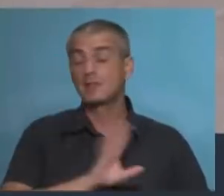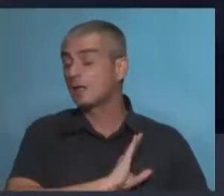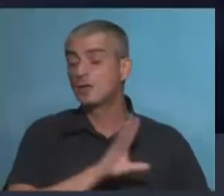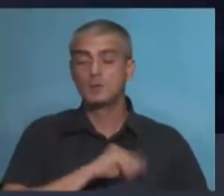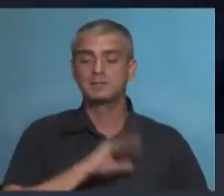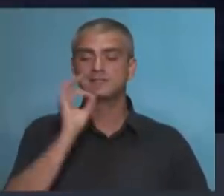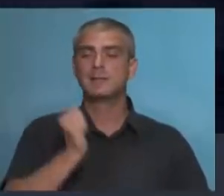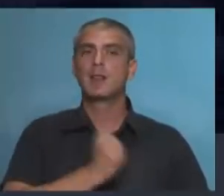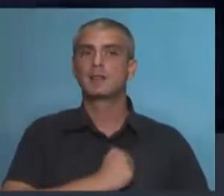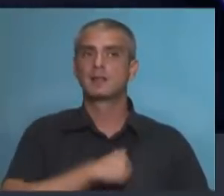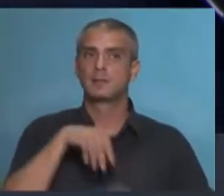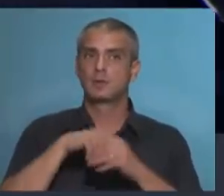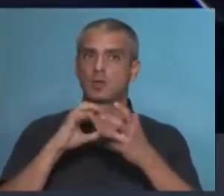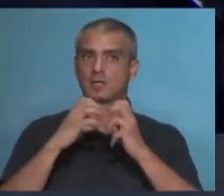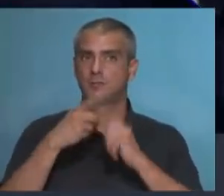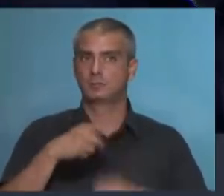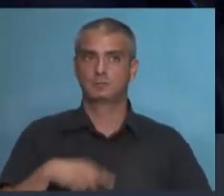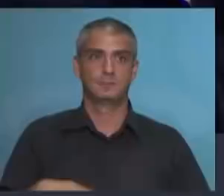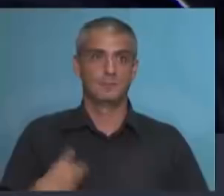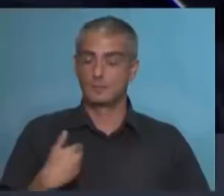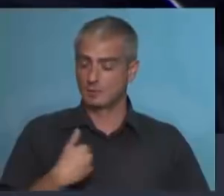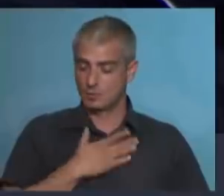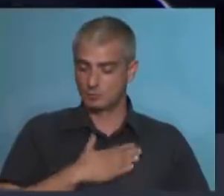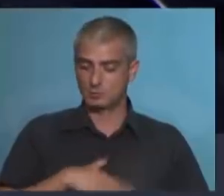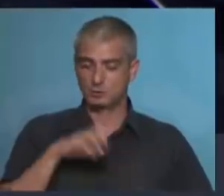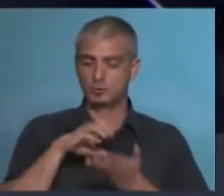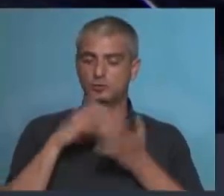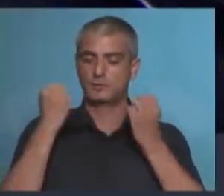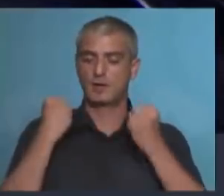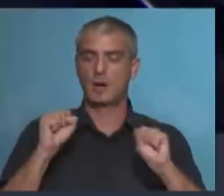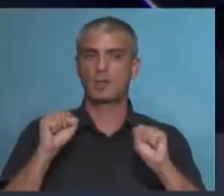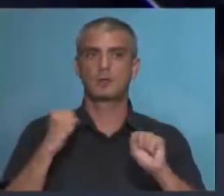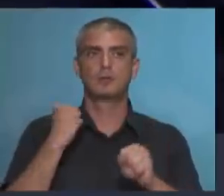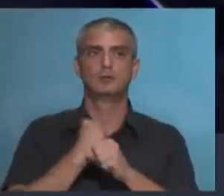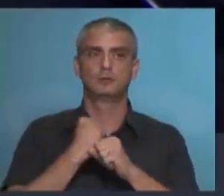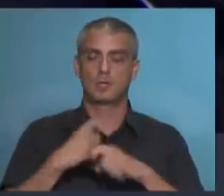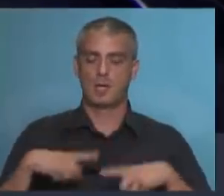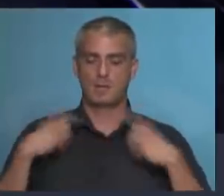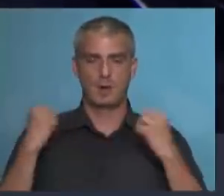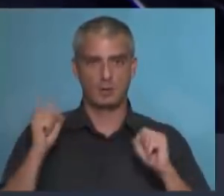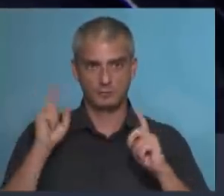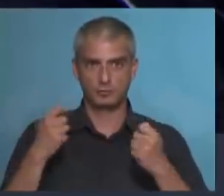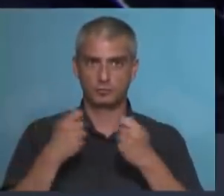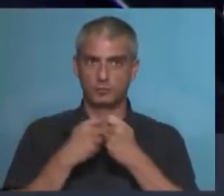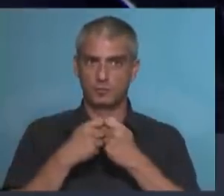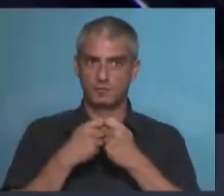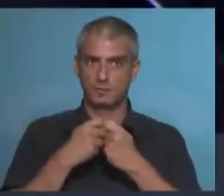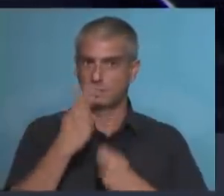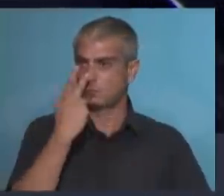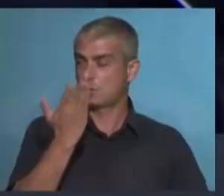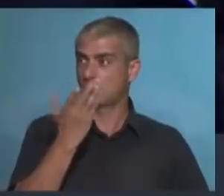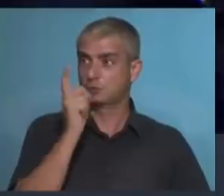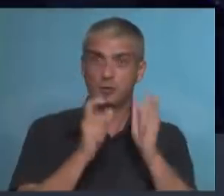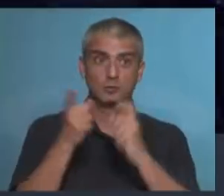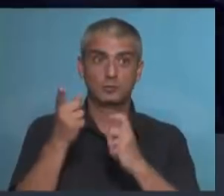דתי בקיבוץ אילון. אני רוצה יישוב חילוני שמקיים אור חילוני ויש לו שותפות. הנה אתה רואה